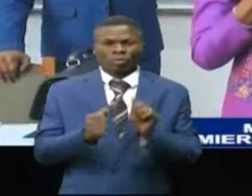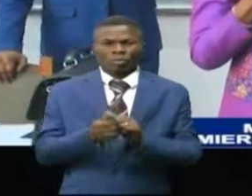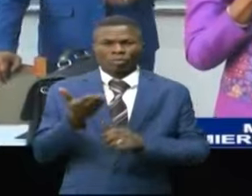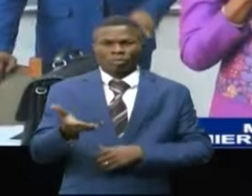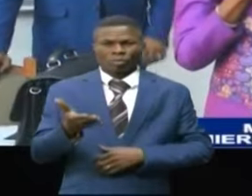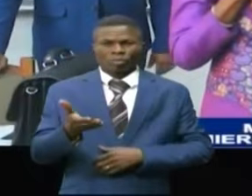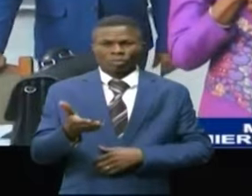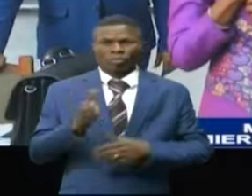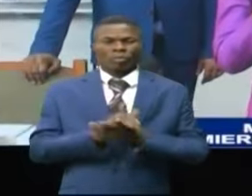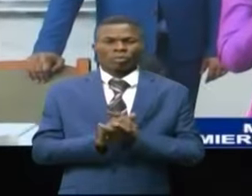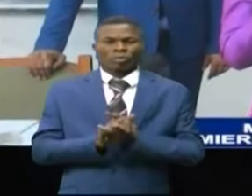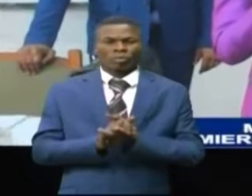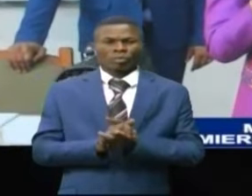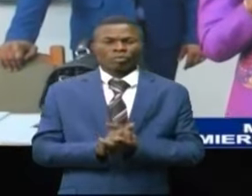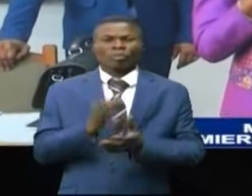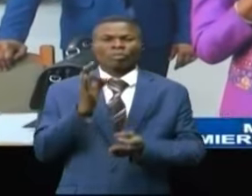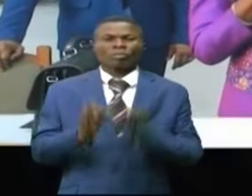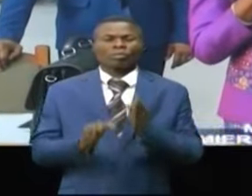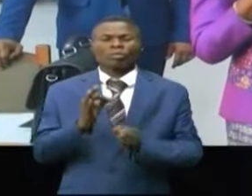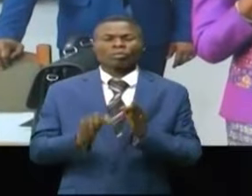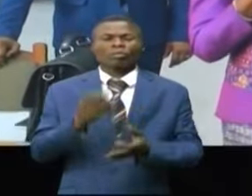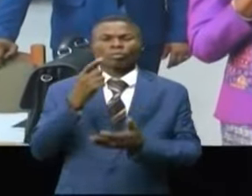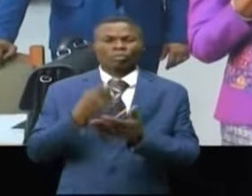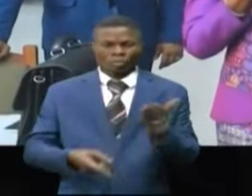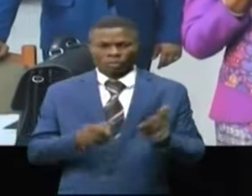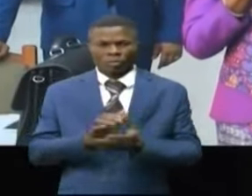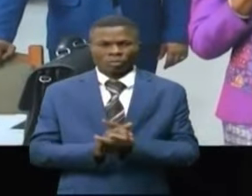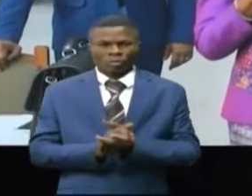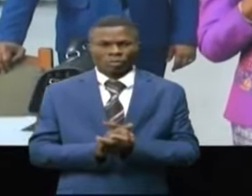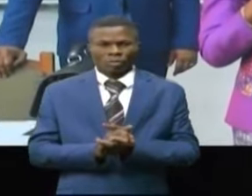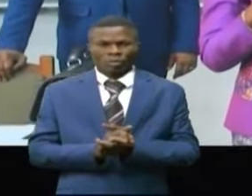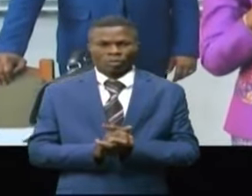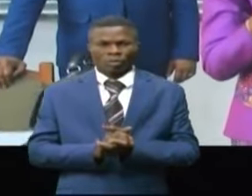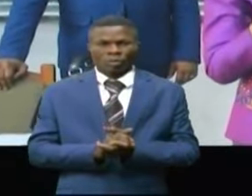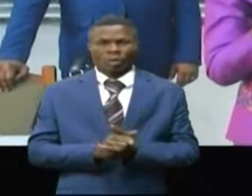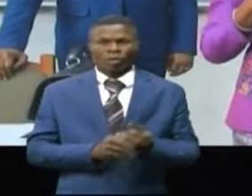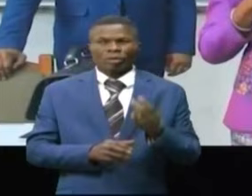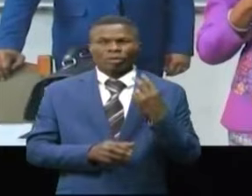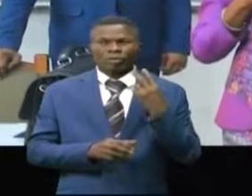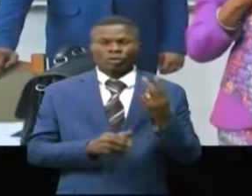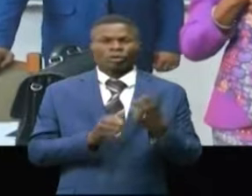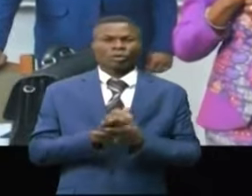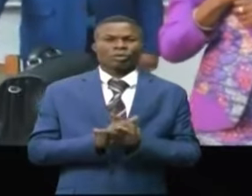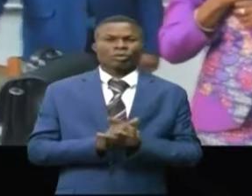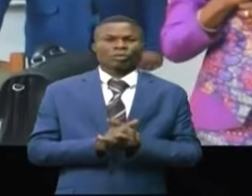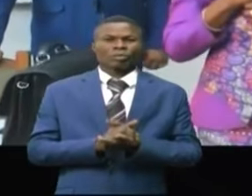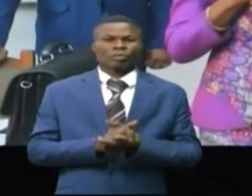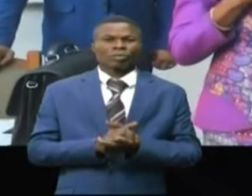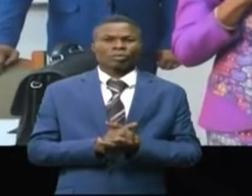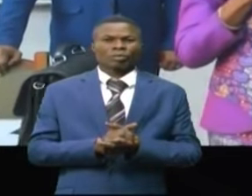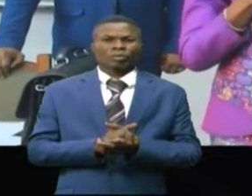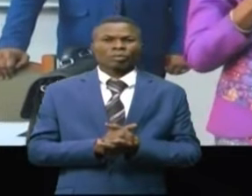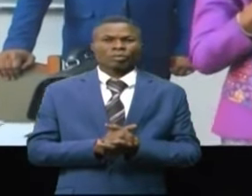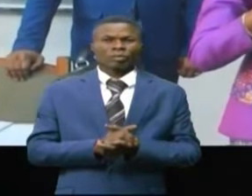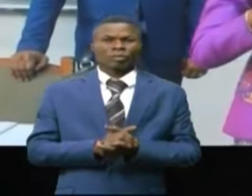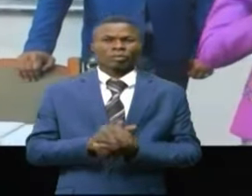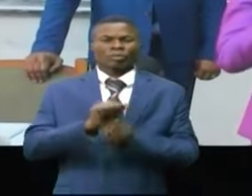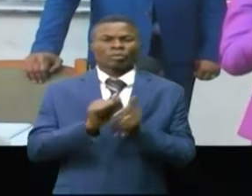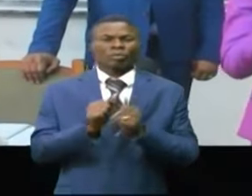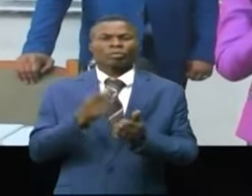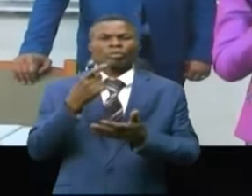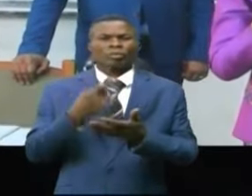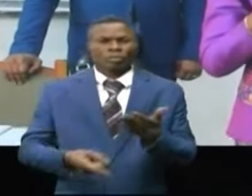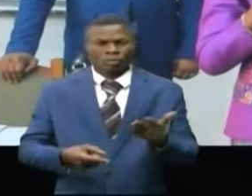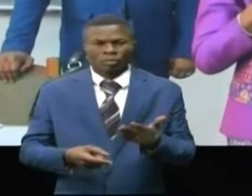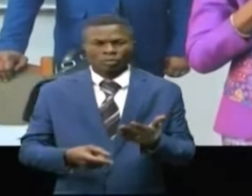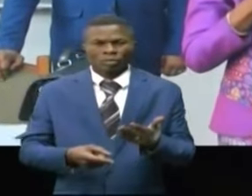Mais le conseil que je vous donne est vraiment maîtriser ce que vous apprenez maintenant, parce que les droits évoluent, la jurisprudence